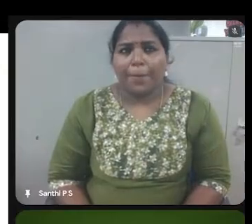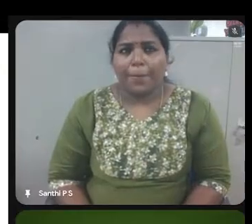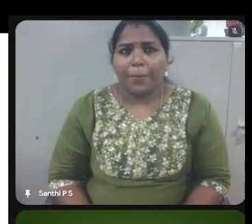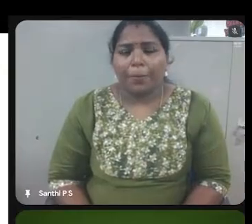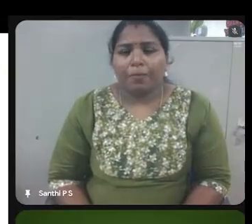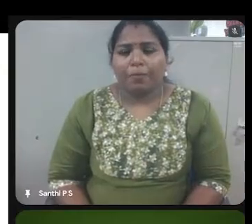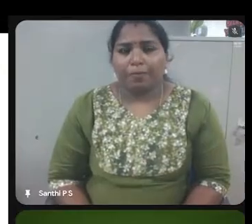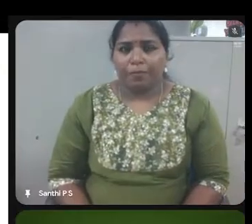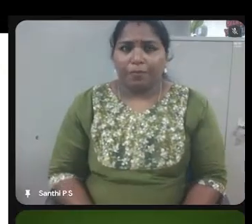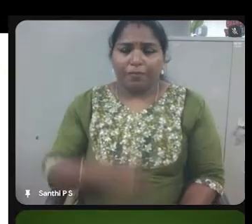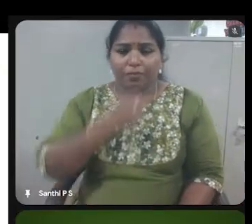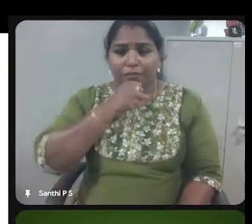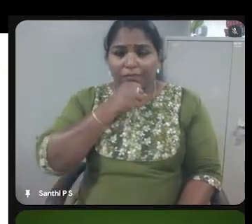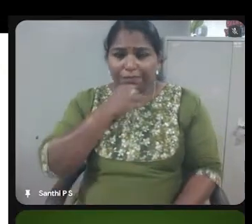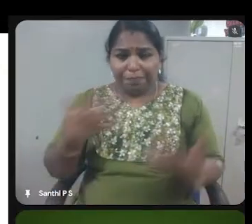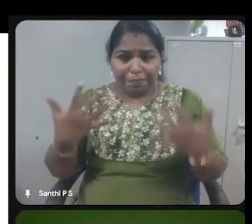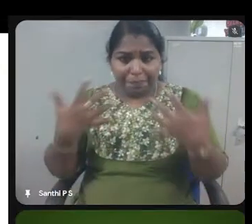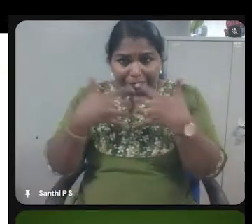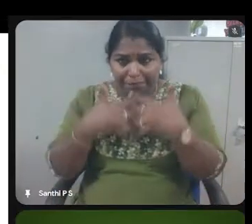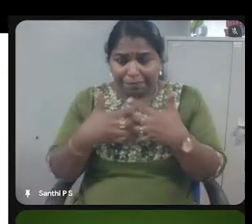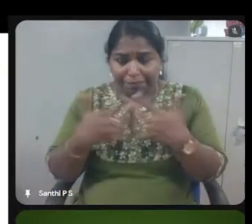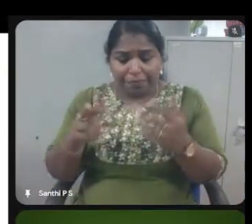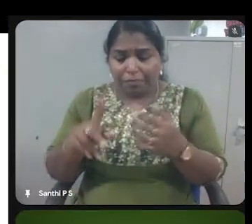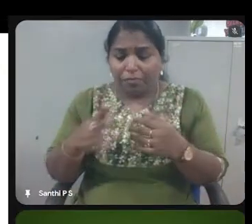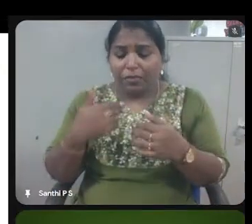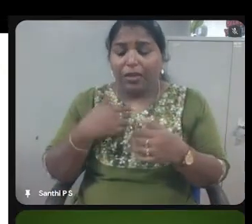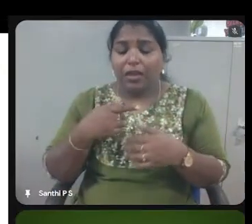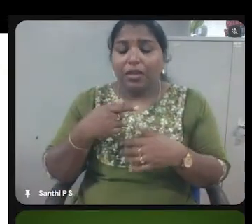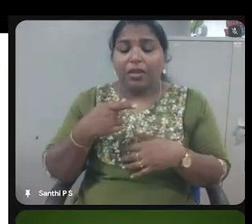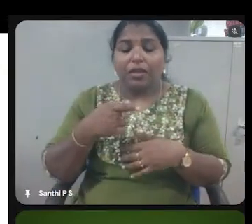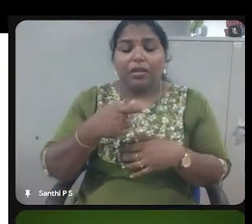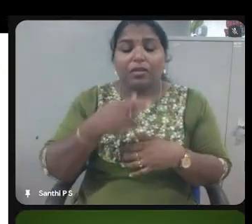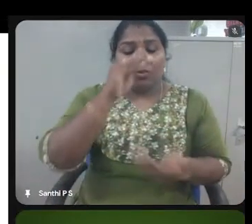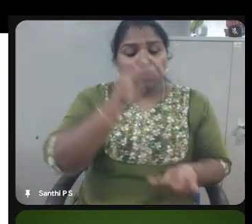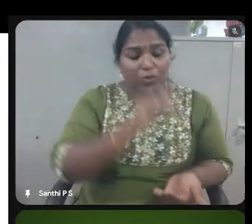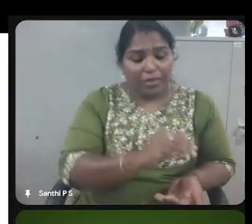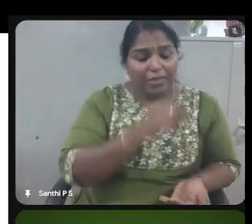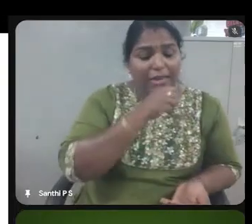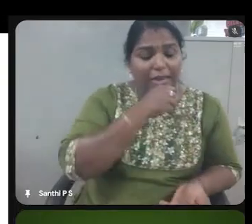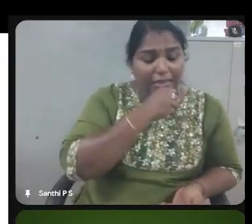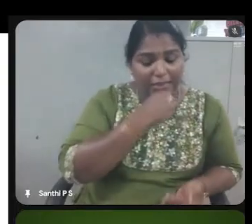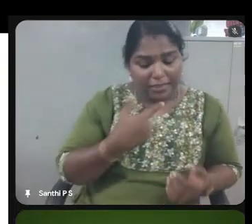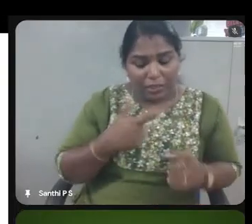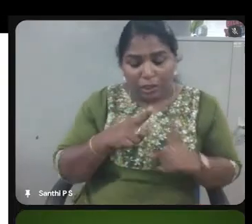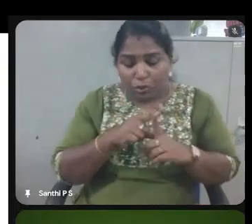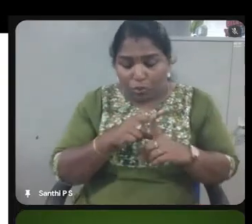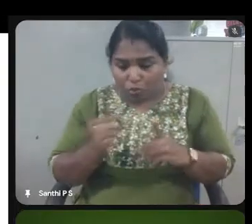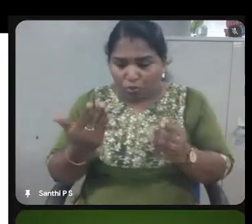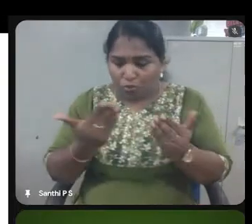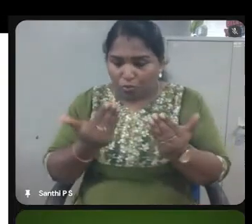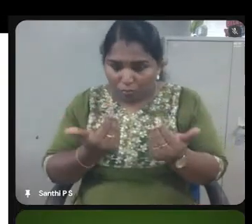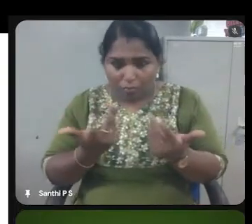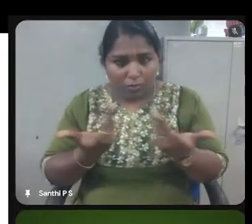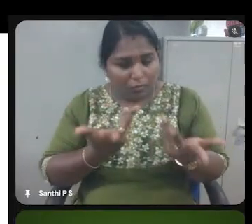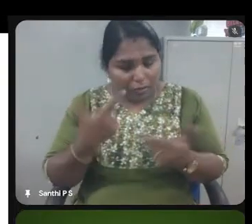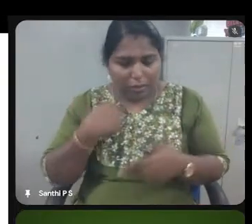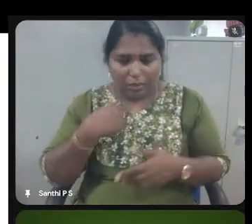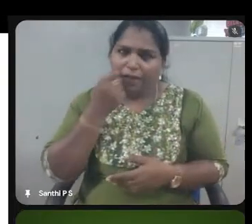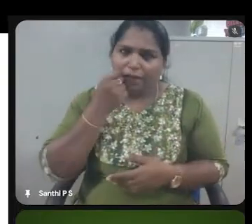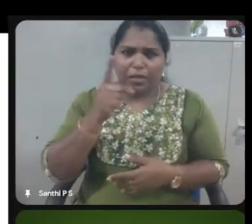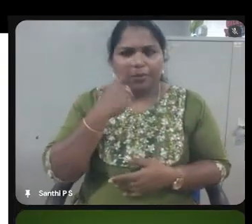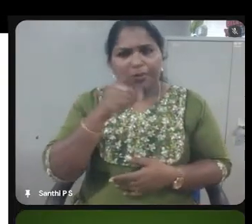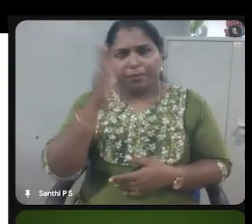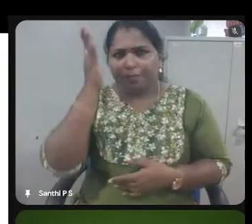ഏജ് അപ്രോപ്രിയേറ്റ് ആകുമ്പോൾ ആ പ്രായത്തിൽ എന്തൊക്കെയാണ് കുട്ടികൾക്ക് ചെയ്യാൻ പറ്റുന്നെന്നുള്ള പേരൻസിന് അറിയാം.